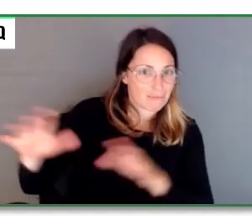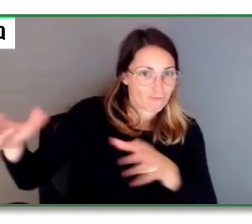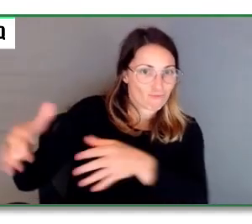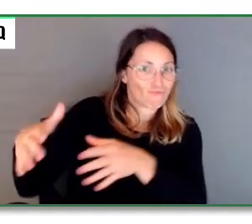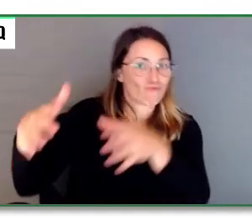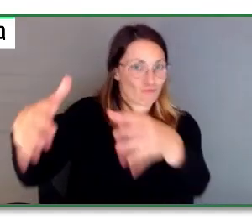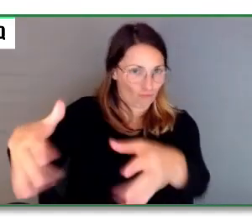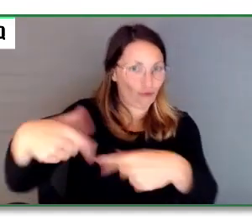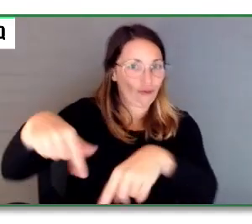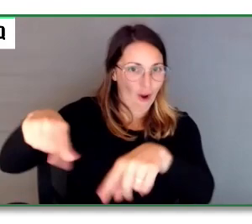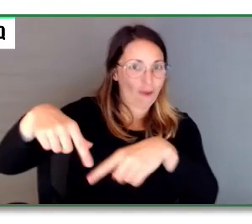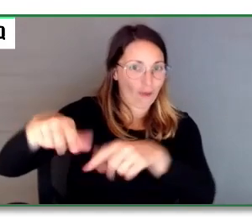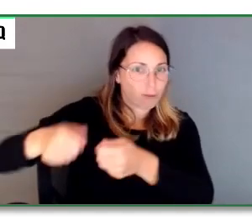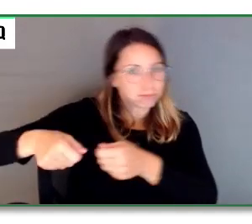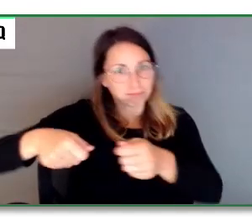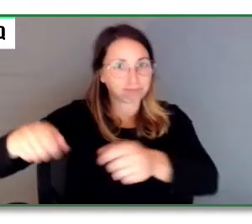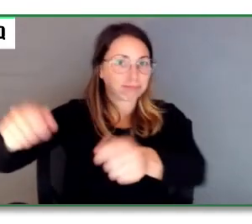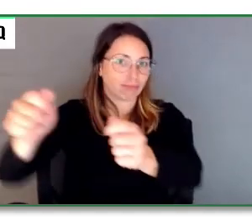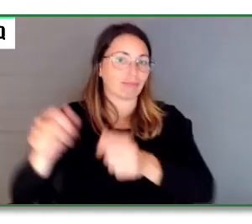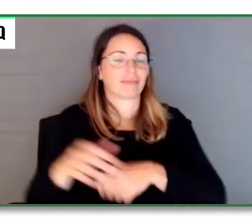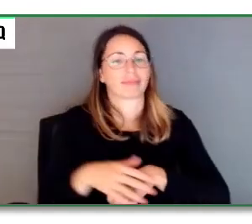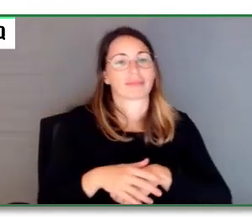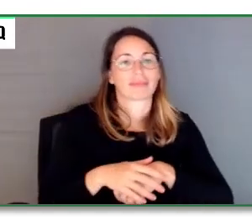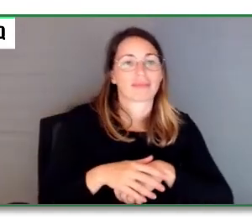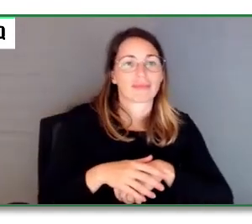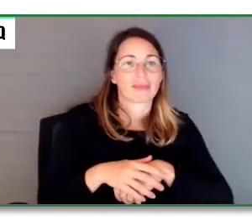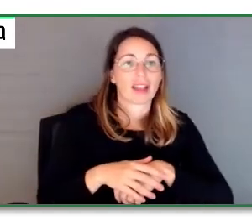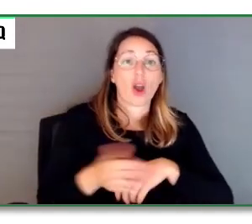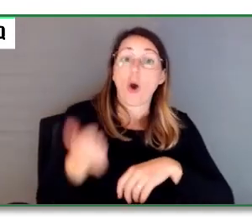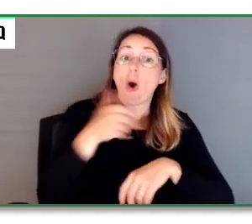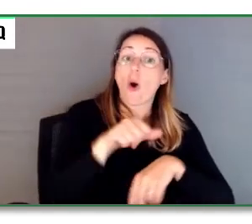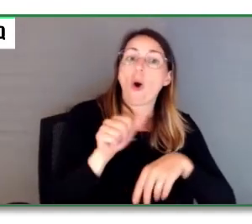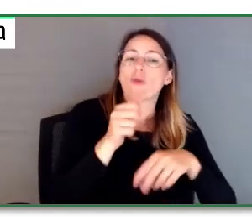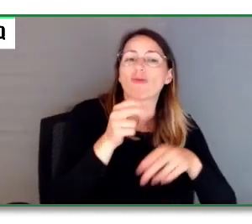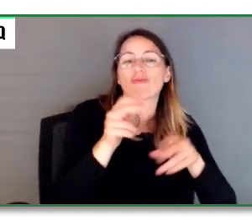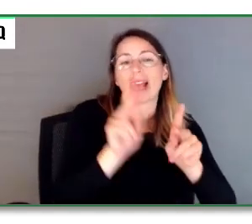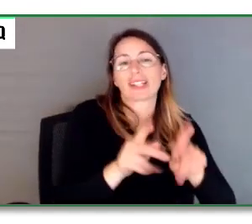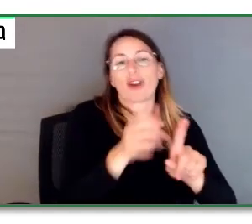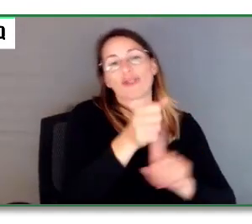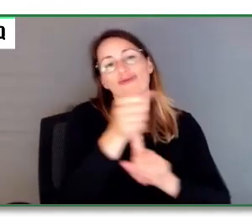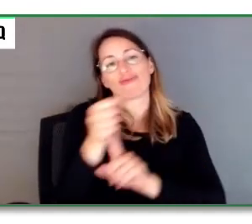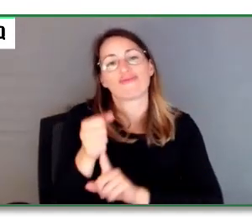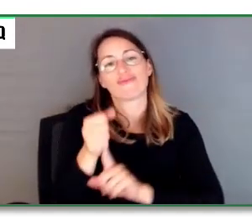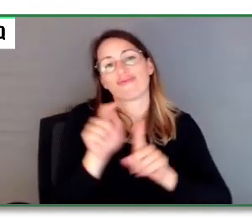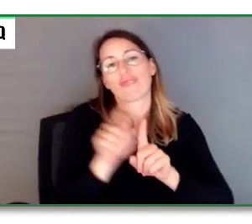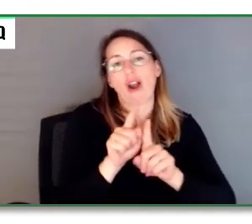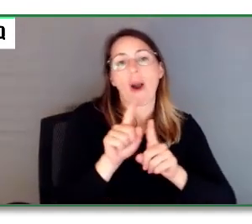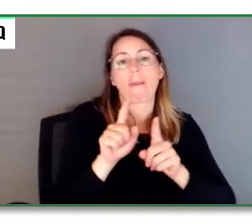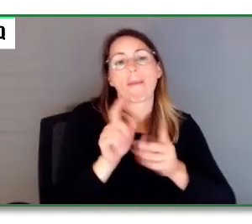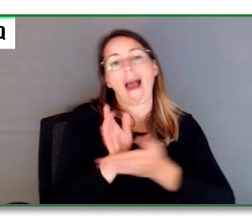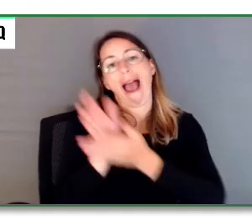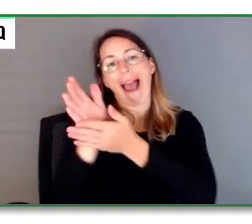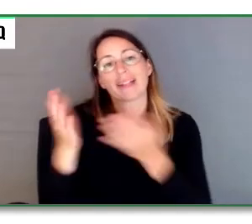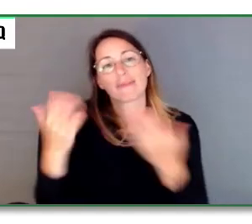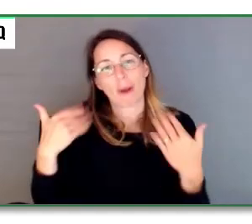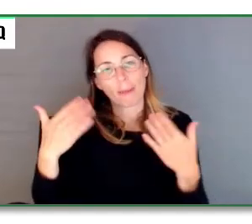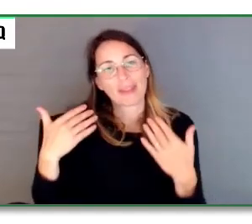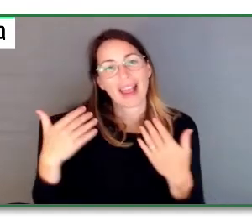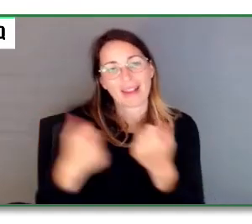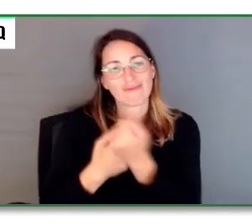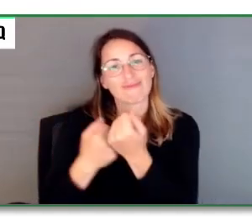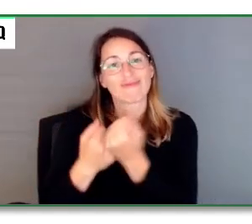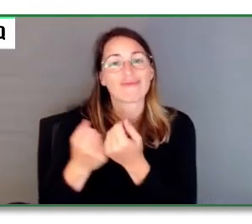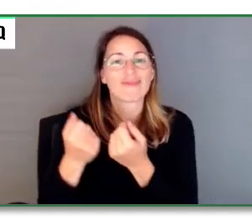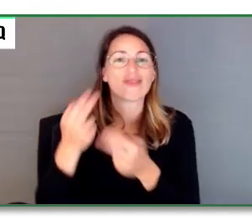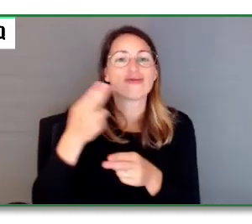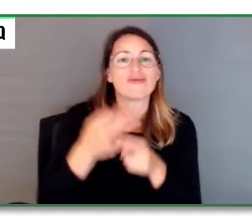Et ce sont des Sherpas qu'on appelle de manière affectueuse, les gens qui aident et qui poussent et qui